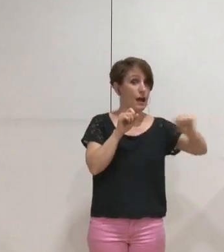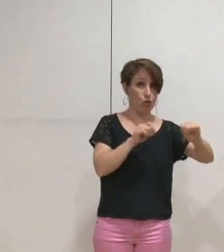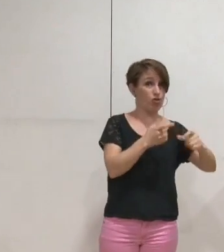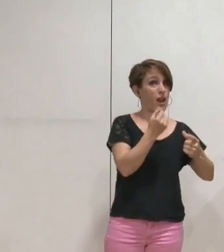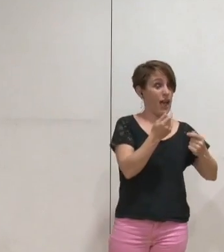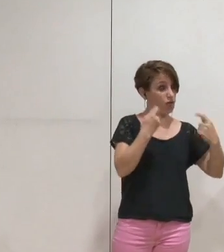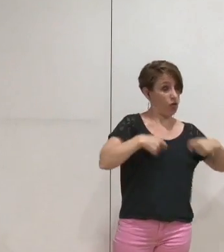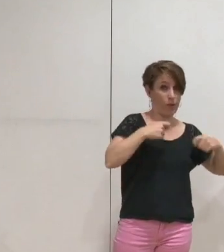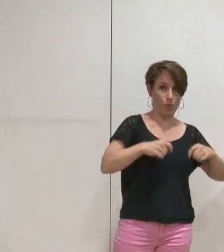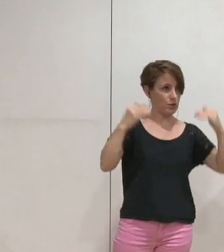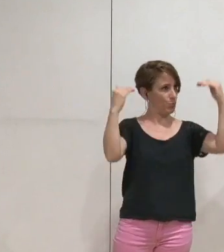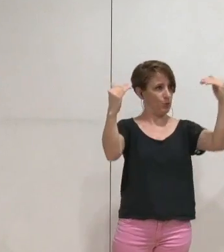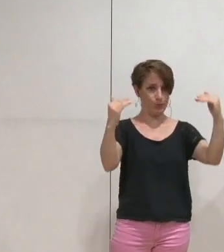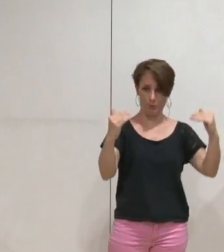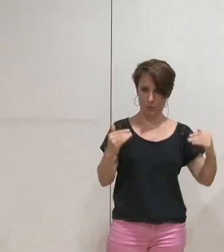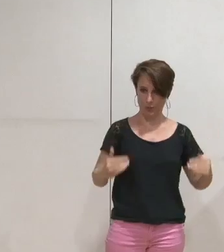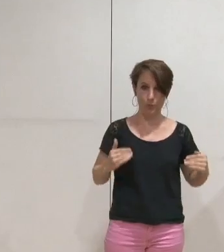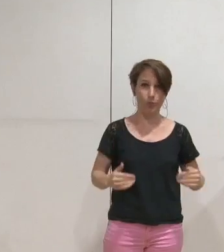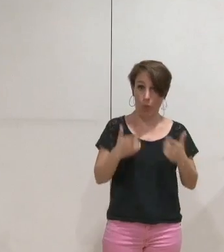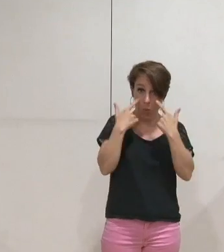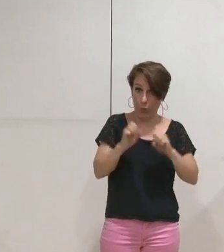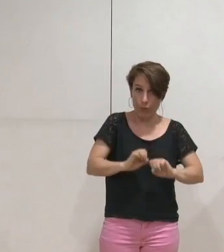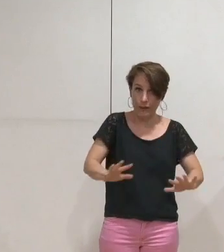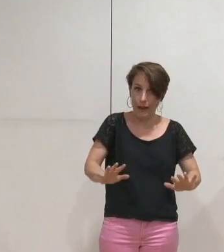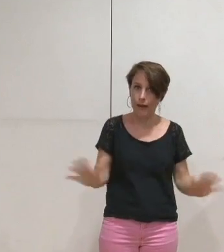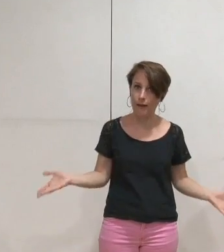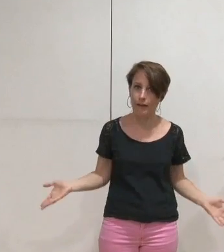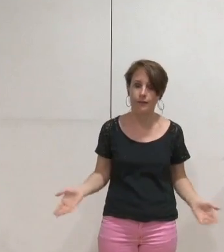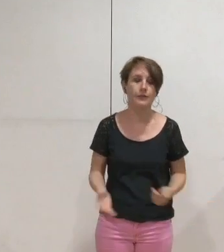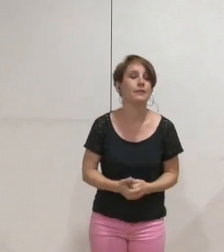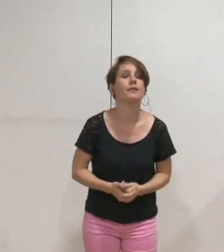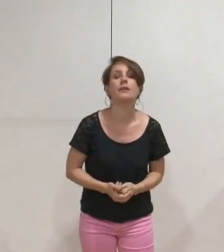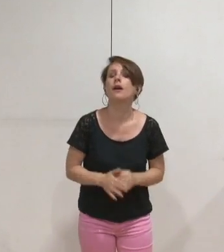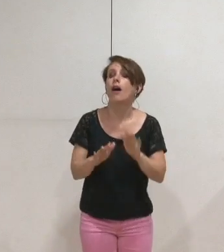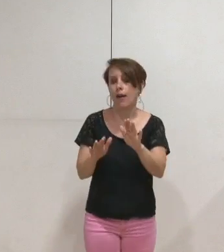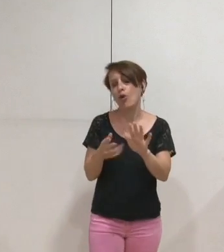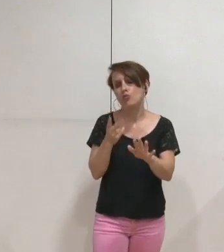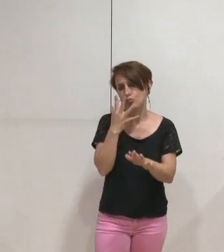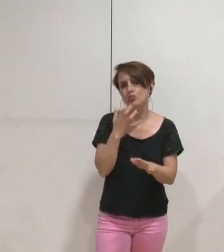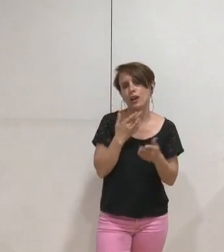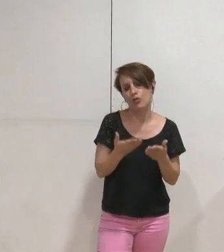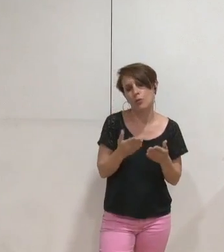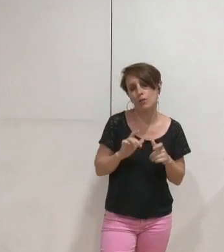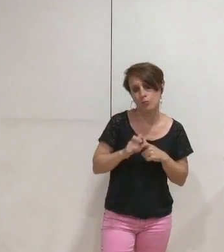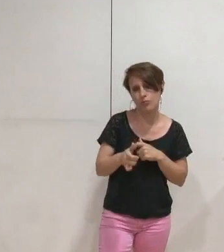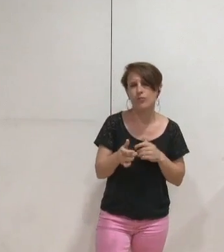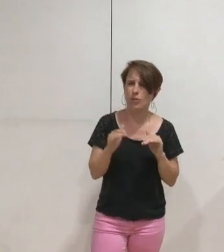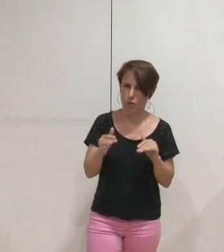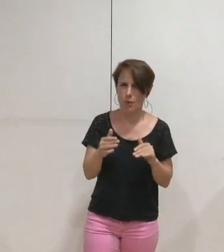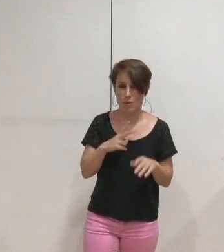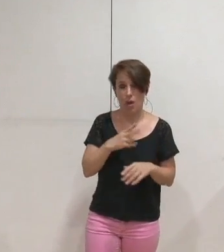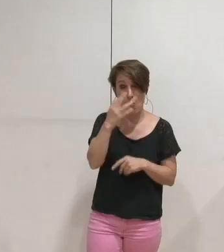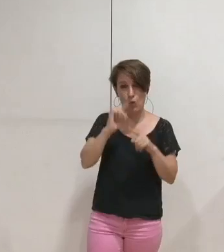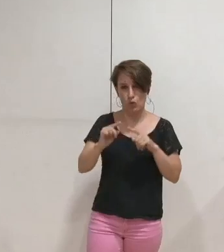c'était nettement plus simple et nettement plus clair bon plus sérieusement je vous cache pas qu'il y a quelque chose qui m'inquiète quand même encore beaucoup